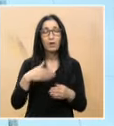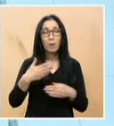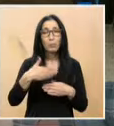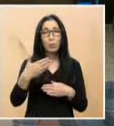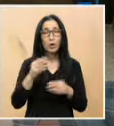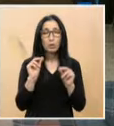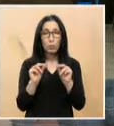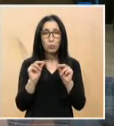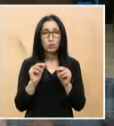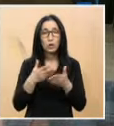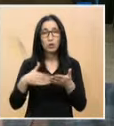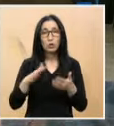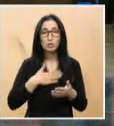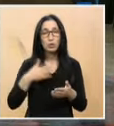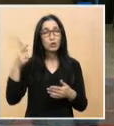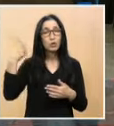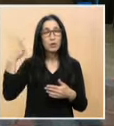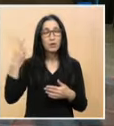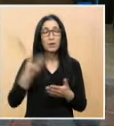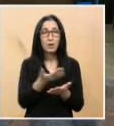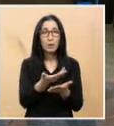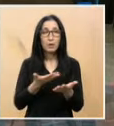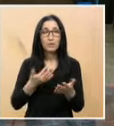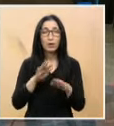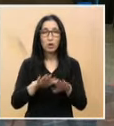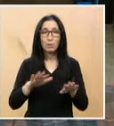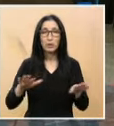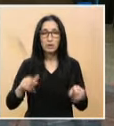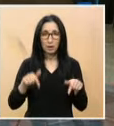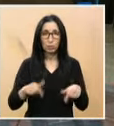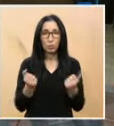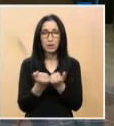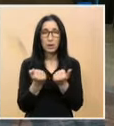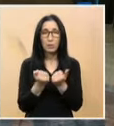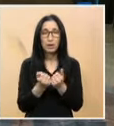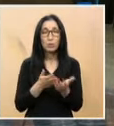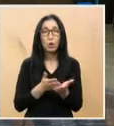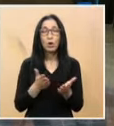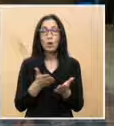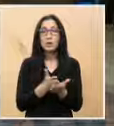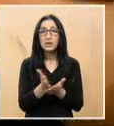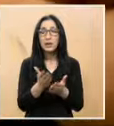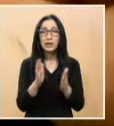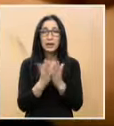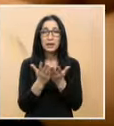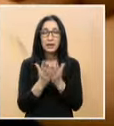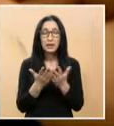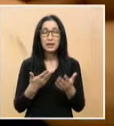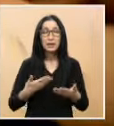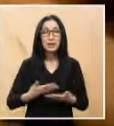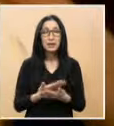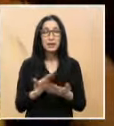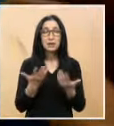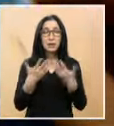обучение в библиотеката е част от нашите инициативи да привлечем децата тук на място сред книгите, сред